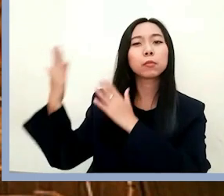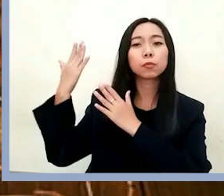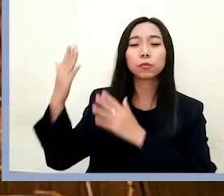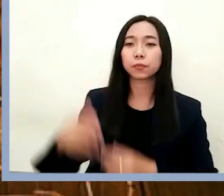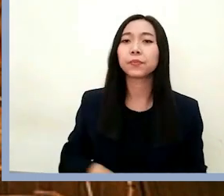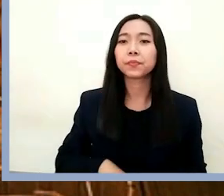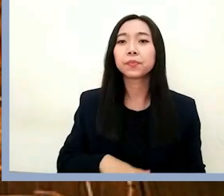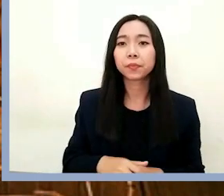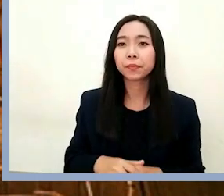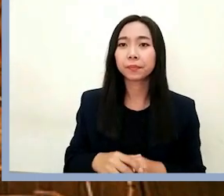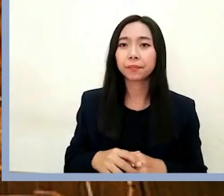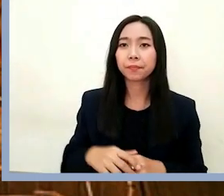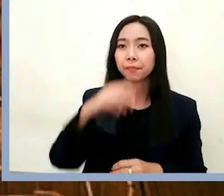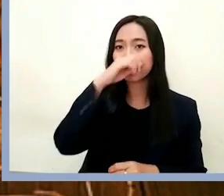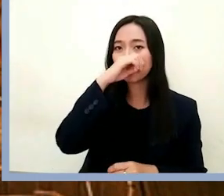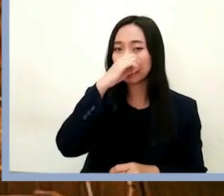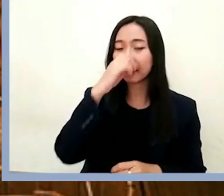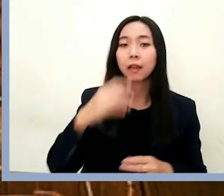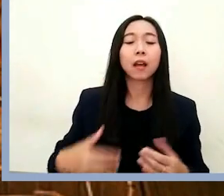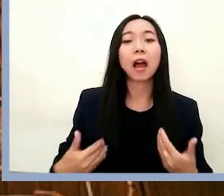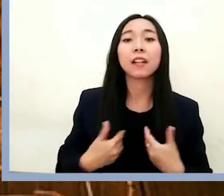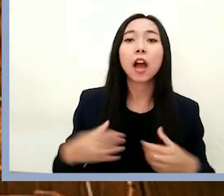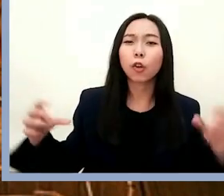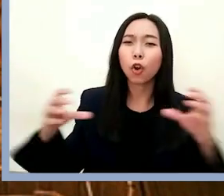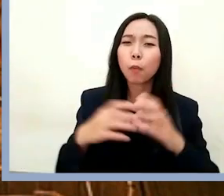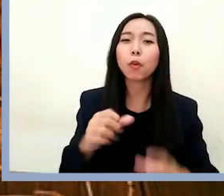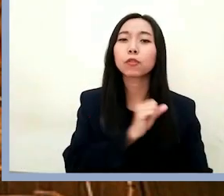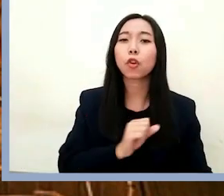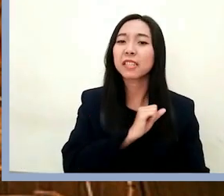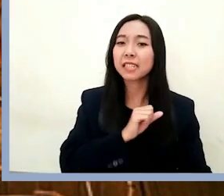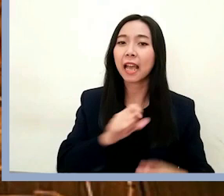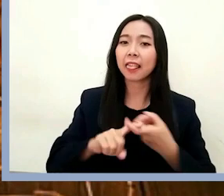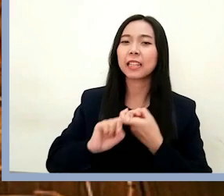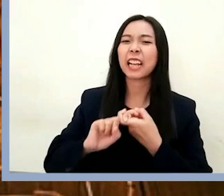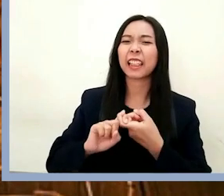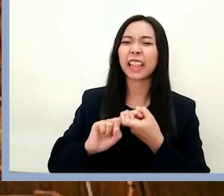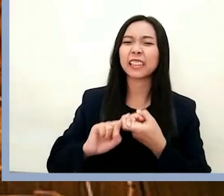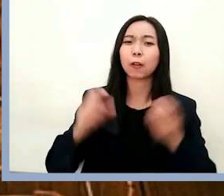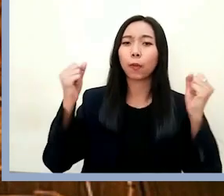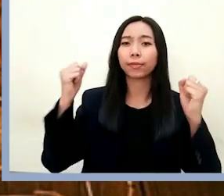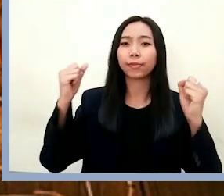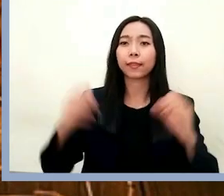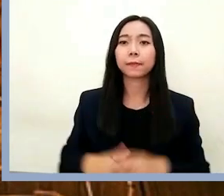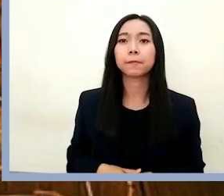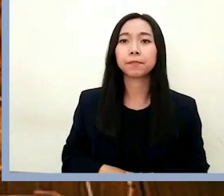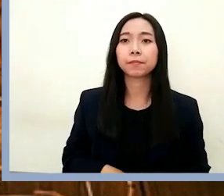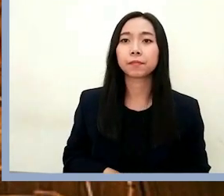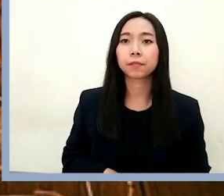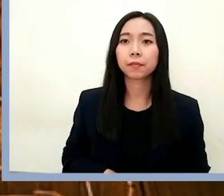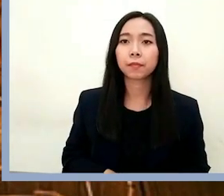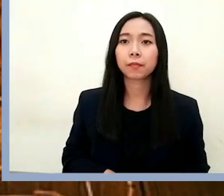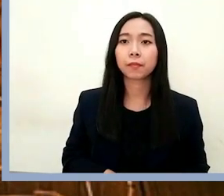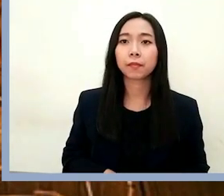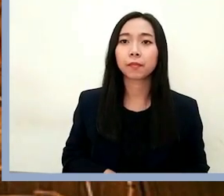karena apa saudara-saudara Karena hubungan sosial yang sangat erat itu dalam ilmu sosiologi itu disebut dengan satu istilah ya dalam bahasa Jerman